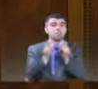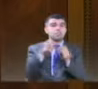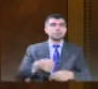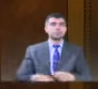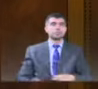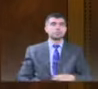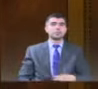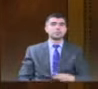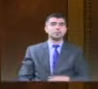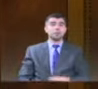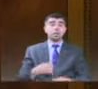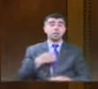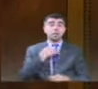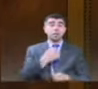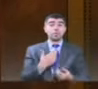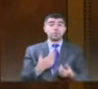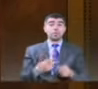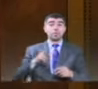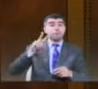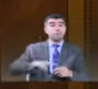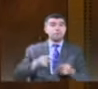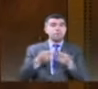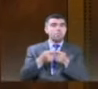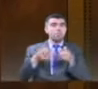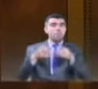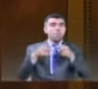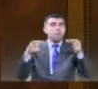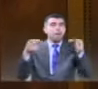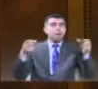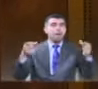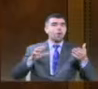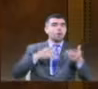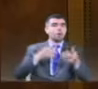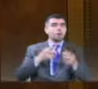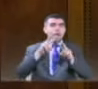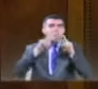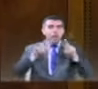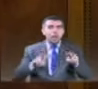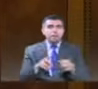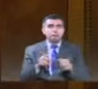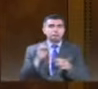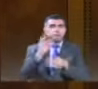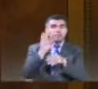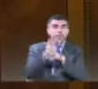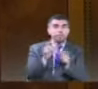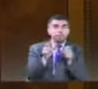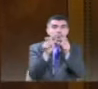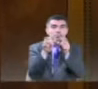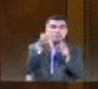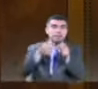ونسعى إلى الحصول إلى المزيد من المواكبة والدعم من طرف هذه